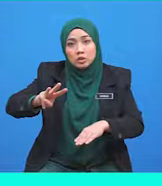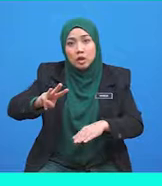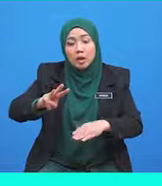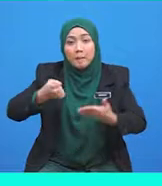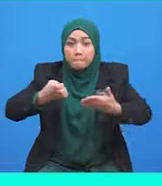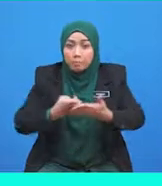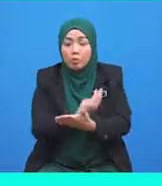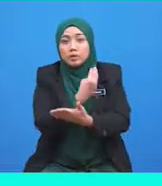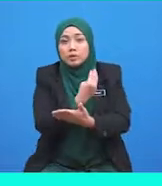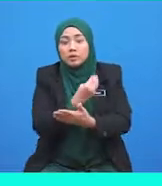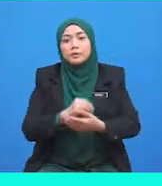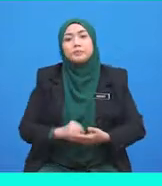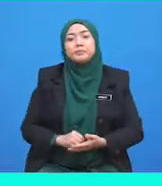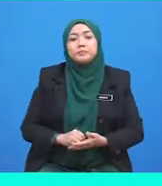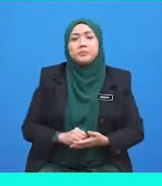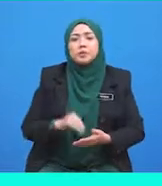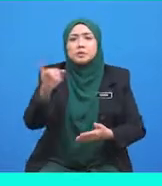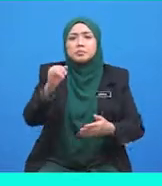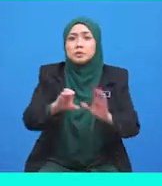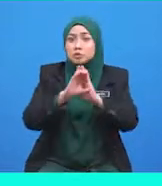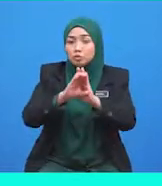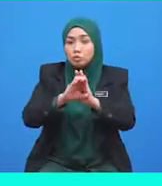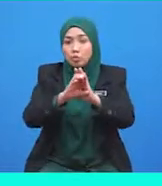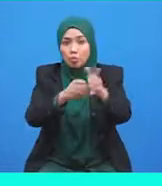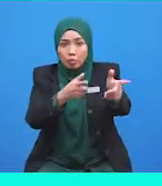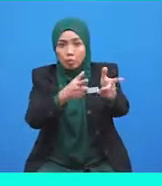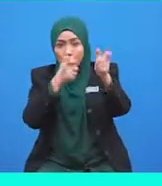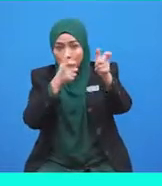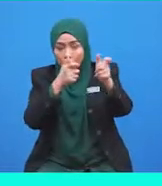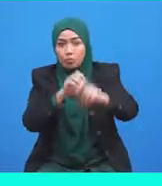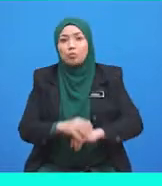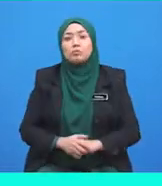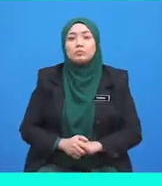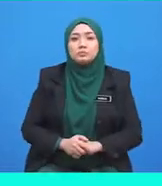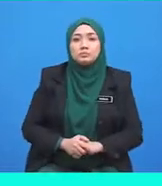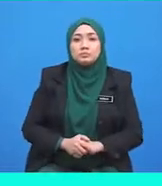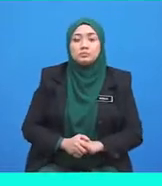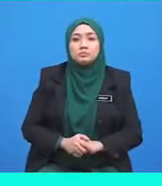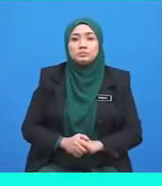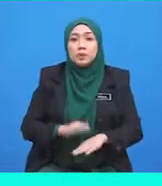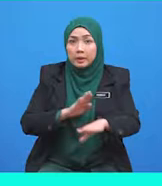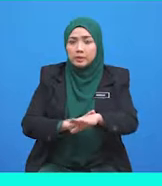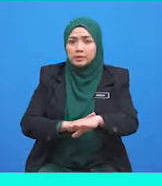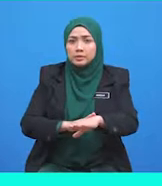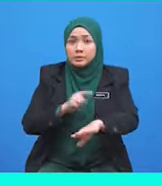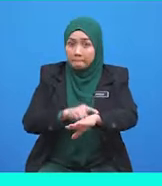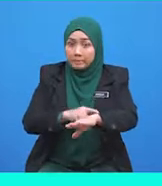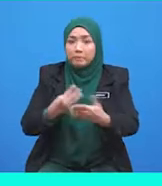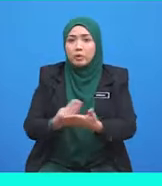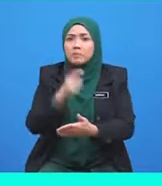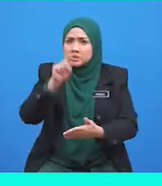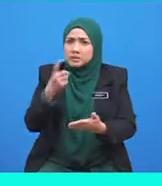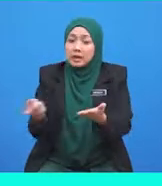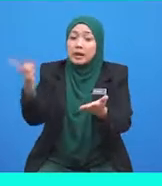senapang. Tapi, murid-murid perlu ingat, aktiviti memburu pada zaman moden ini perlu didaftarkan